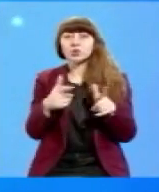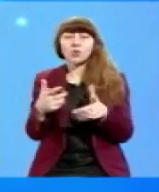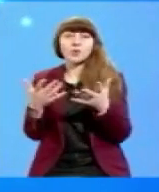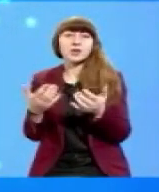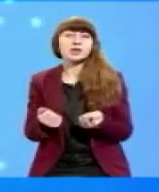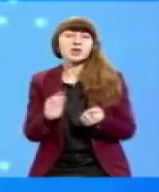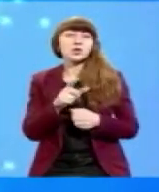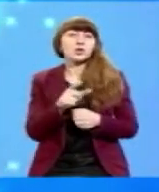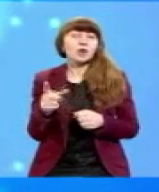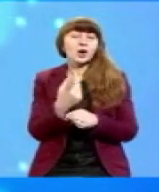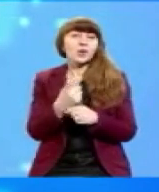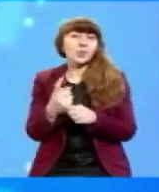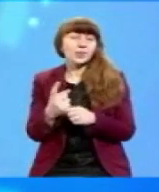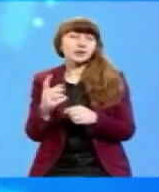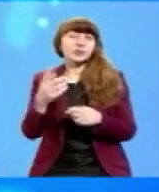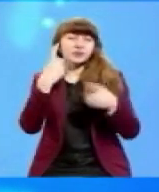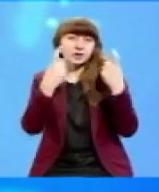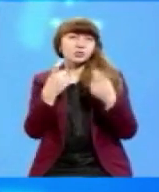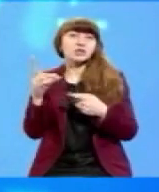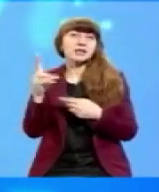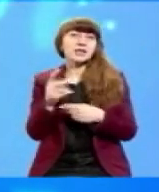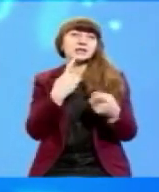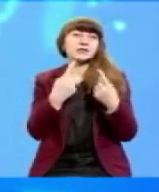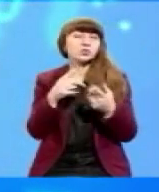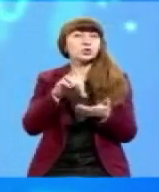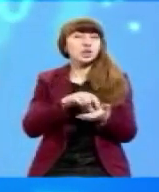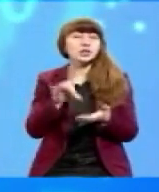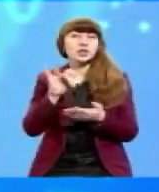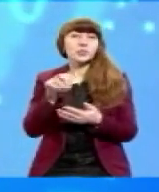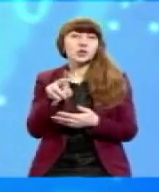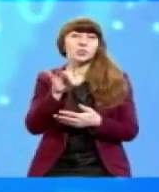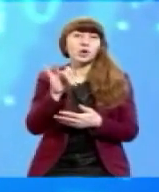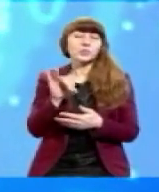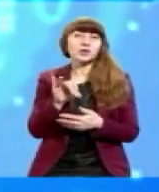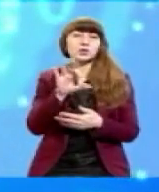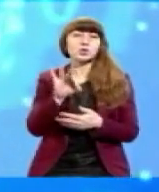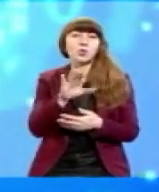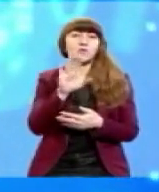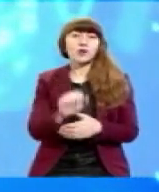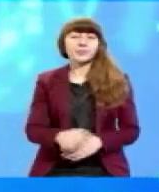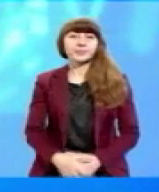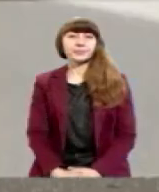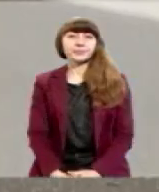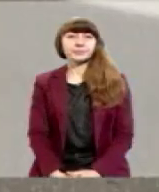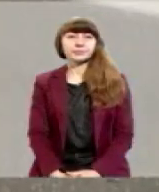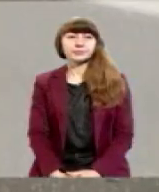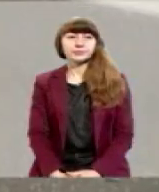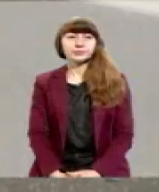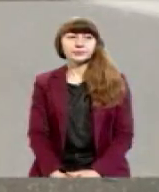жолаушыларды қарсы алуға әзір. Бұл туралы ведомство басшысы өңір басшысының қатысуымен өткен жиында мәлім етті.